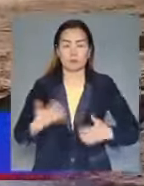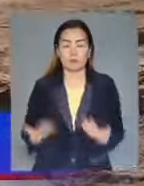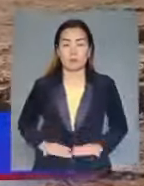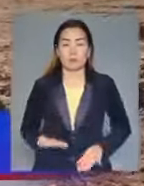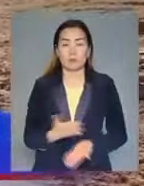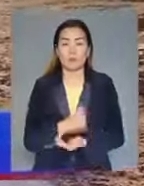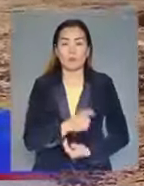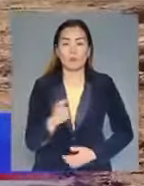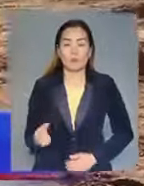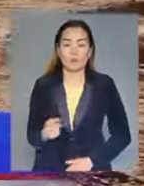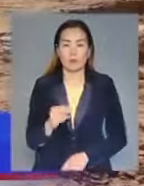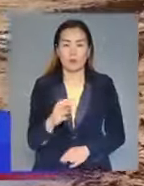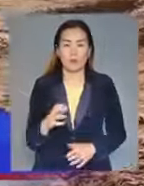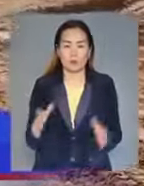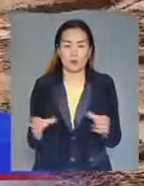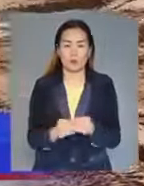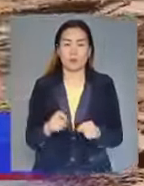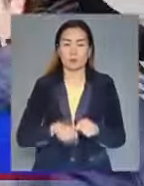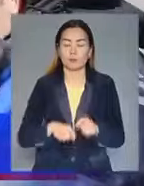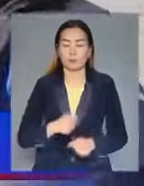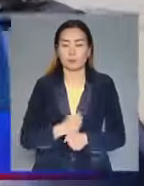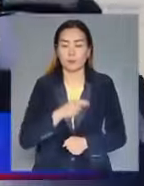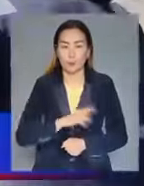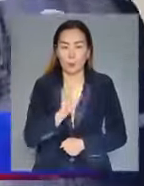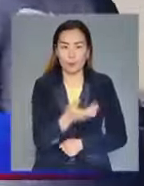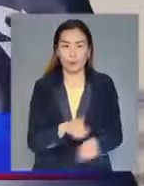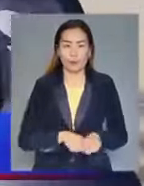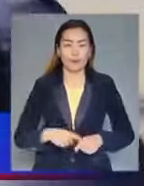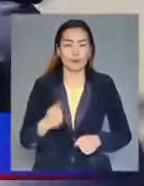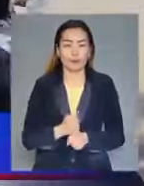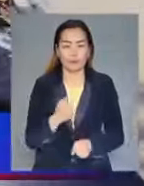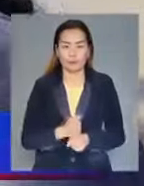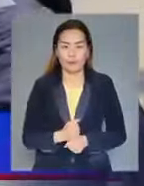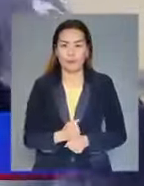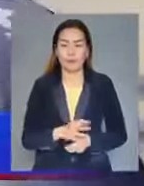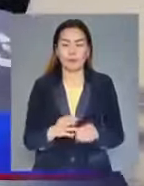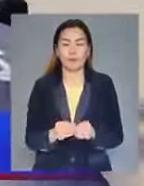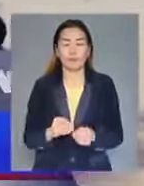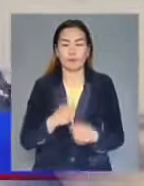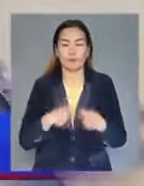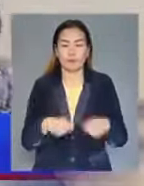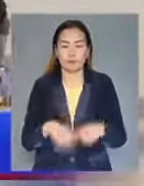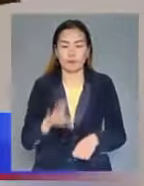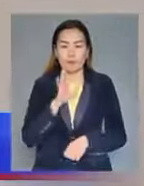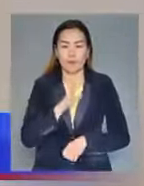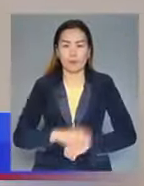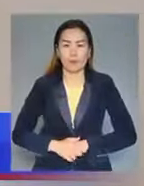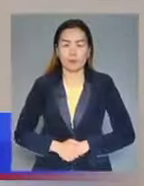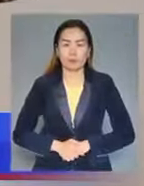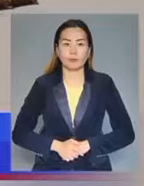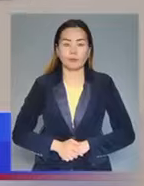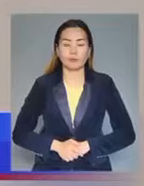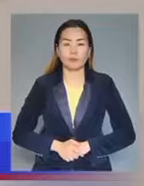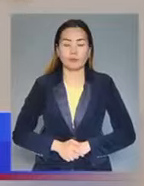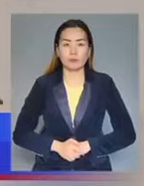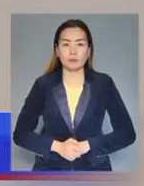шұрып отыр. Тұрғындар төтеншеліктермен бірлесе жүріп бөгеттер орнатуда, алайда қолдан келер қайран жоқ, әлсін-әлсін бұзып кетеді.